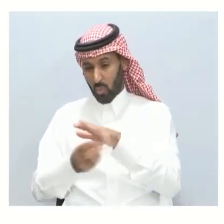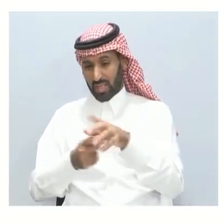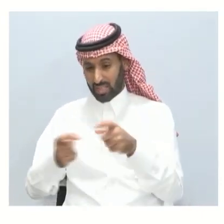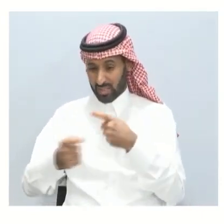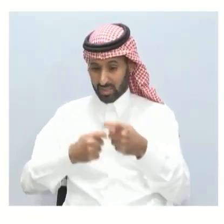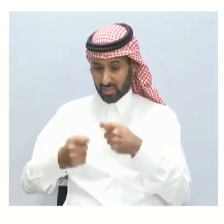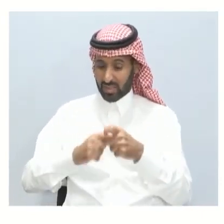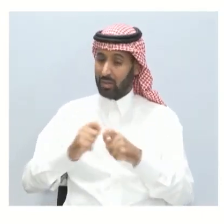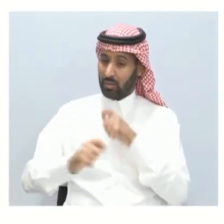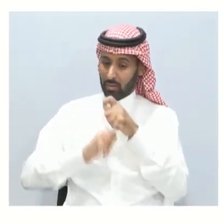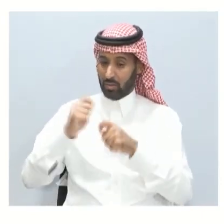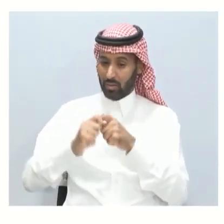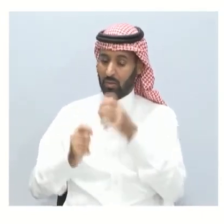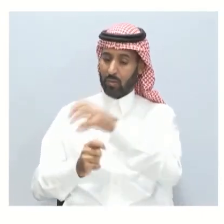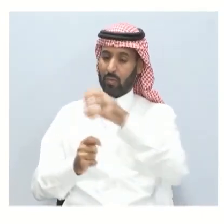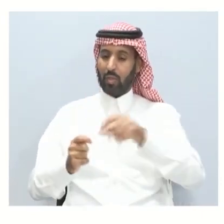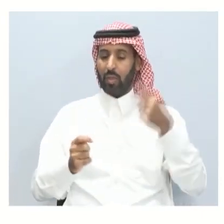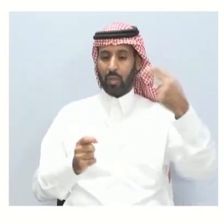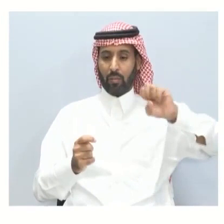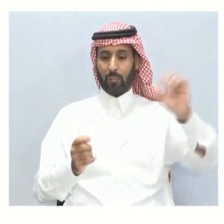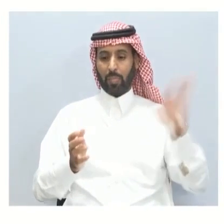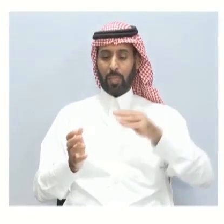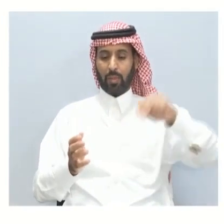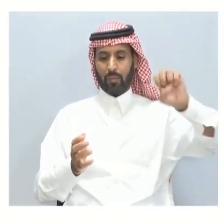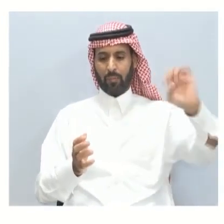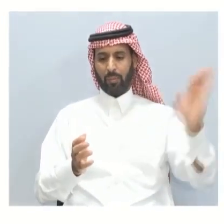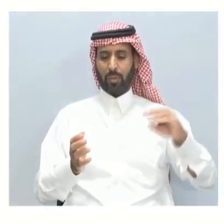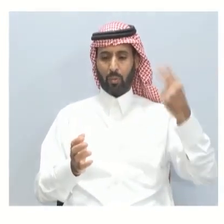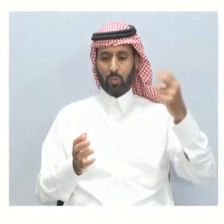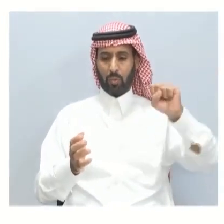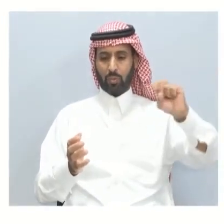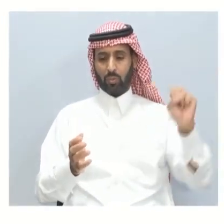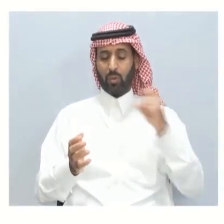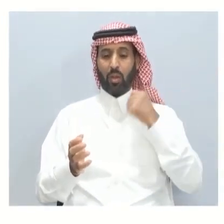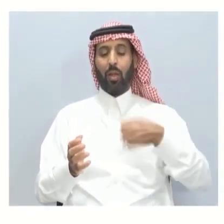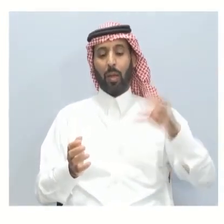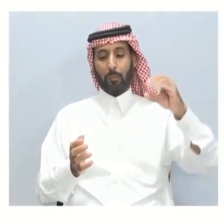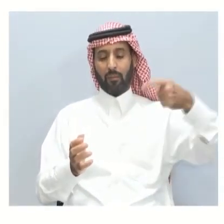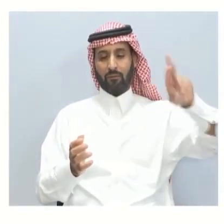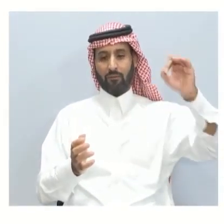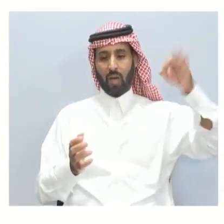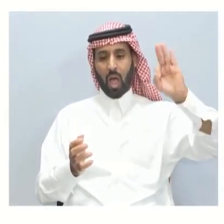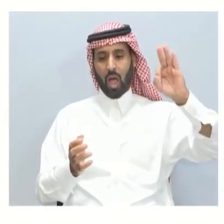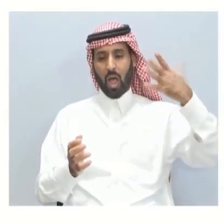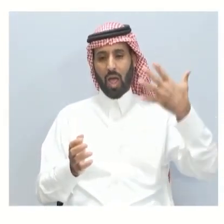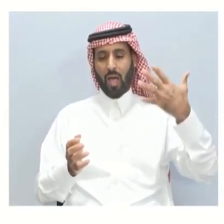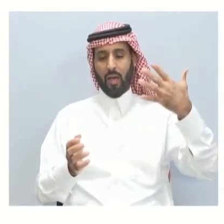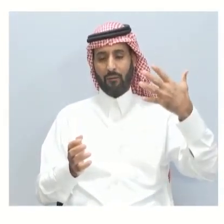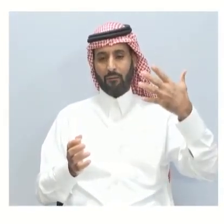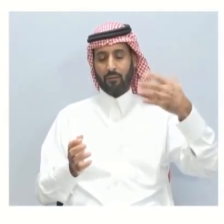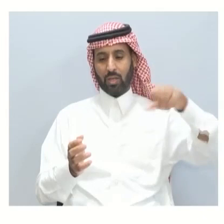نيون 3 اس 2 هيليوم 2 اس 2 وكريبتون 5 اس تو هذه هي